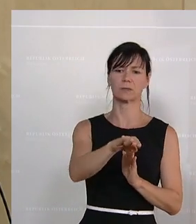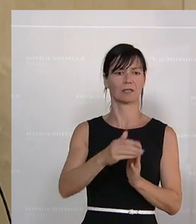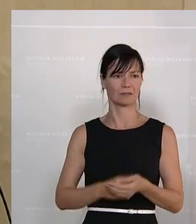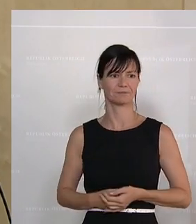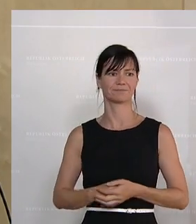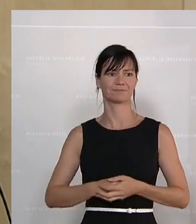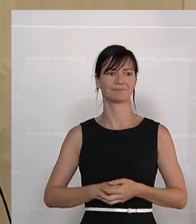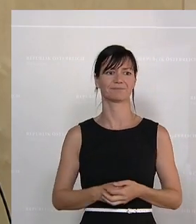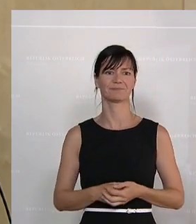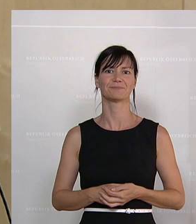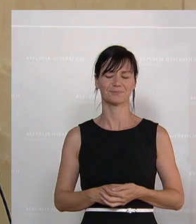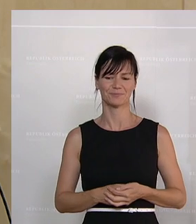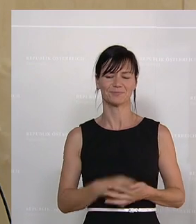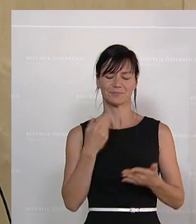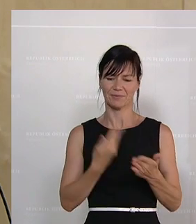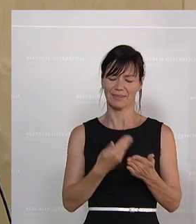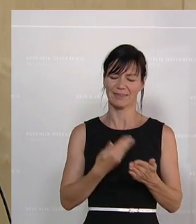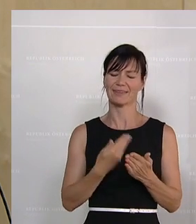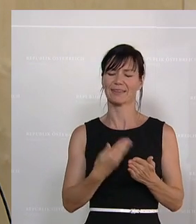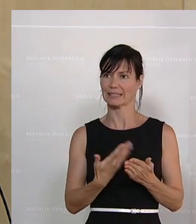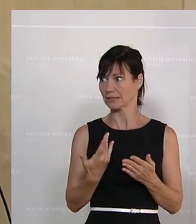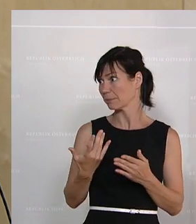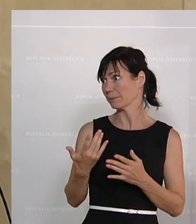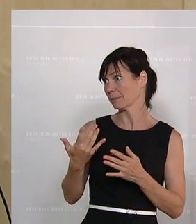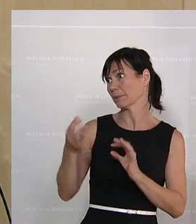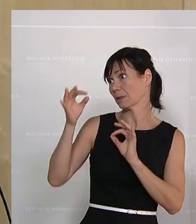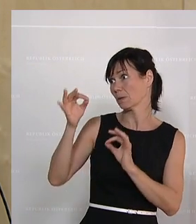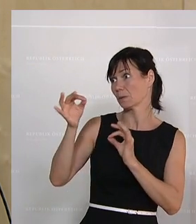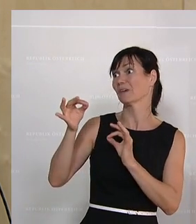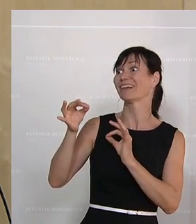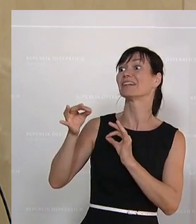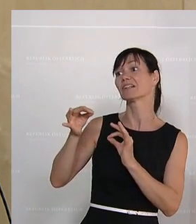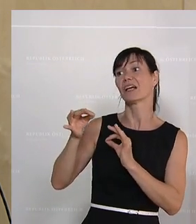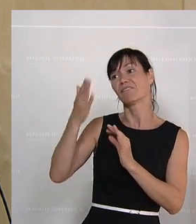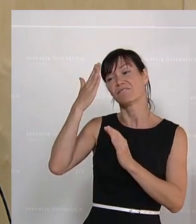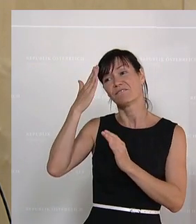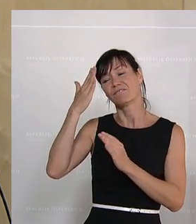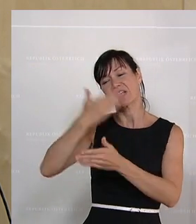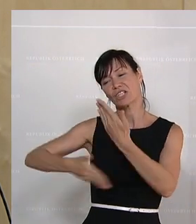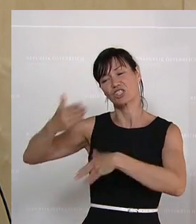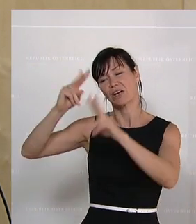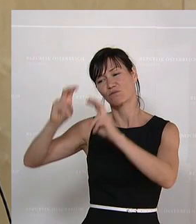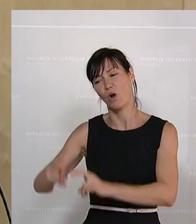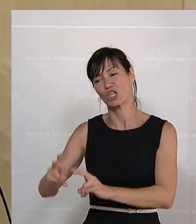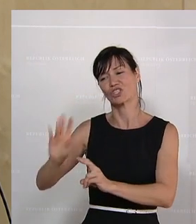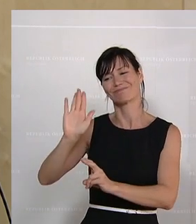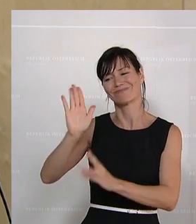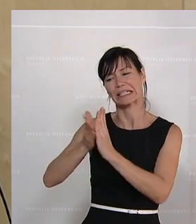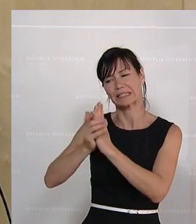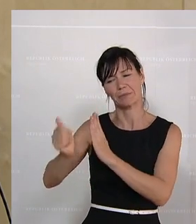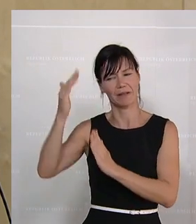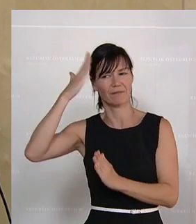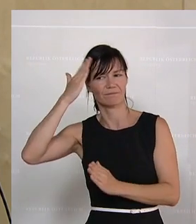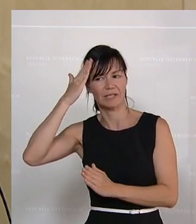tun daher gut daran auf die expertise der wirtschafts forscherinnen und wirtschaftsforscher zuhören hierzulande